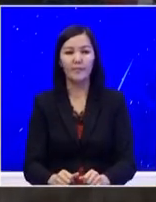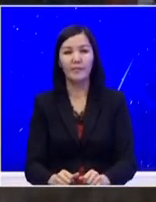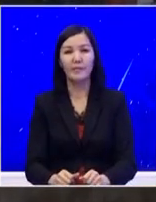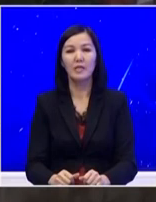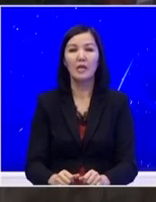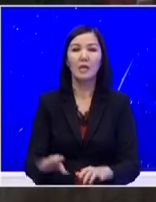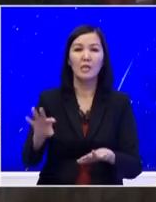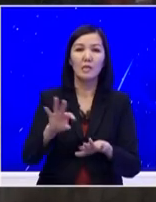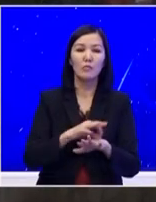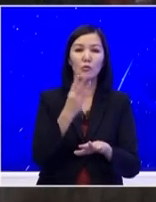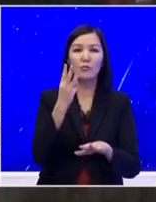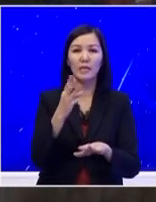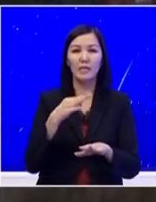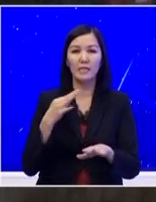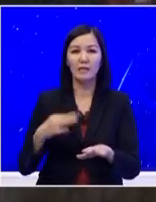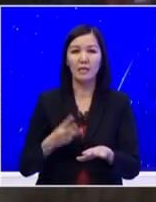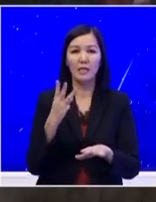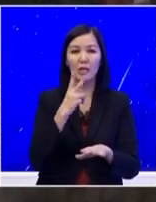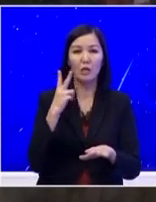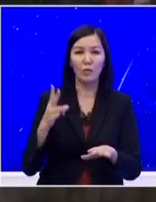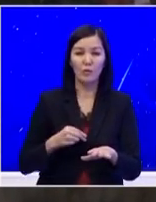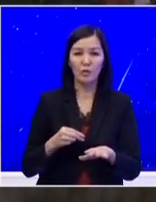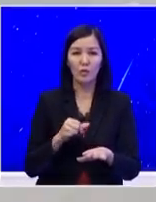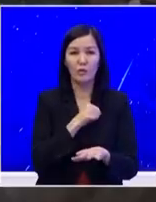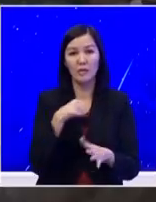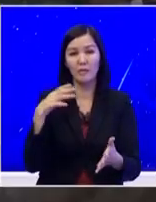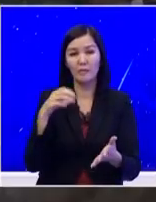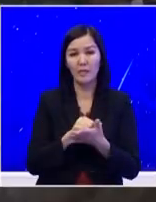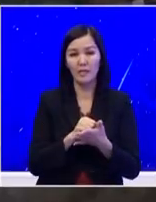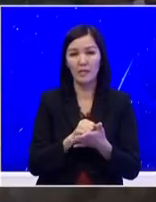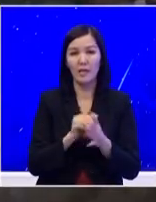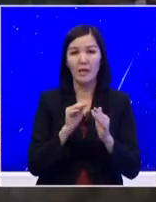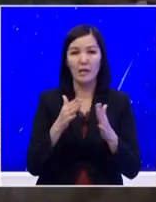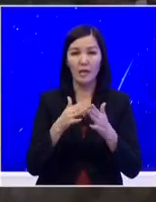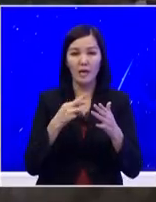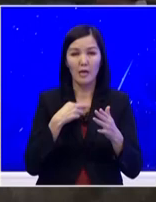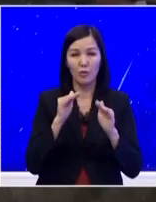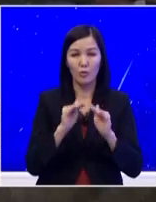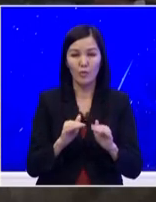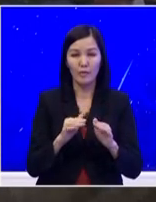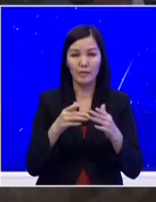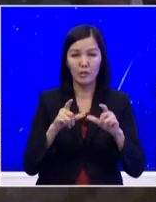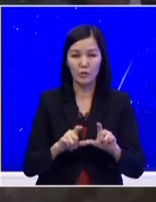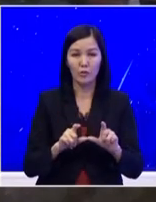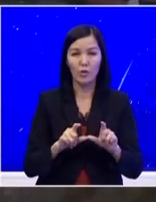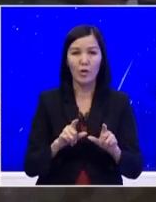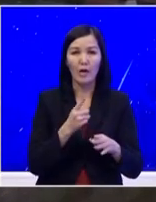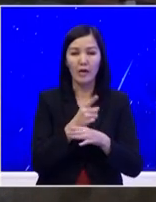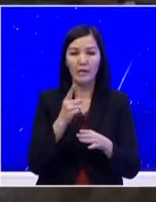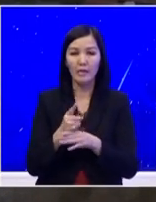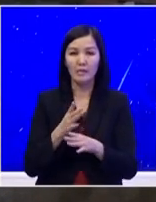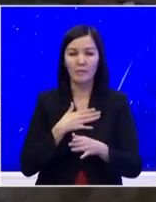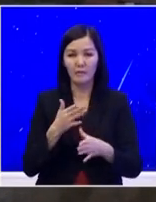«С мужем воспитываем троих сыновей и троих дочерей. Он самозанятый, я дома с детьми. В такое время, когда много действий ограничено, мы все